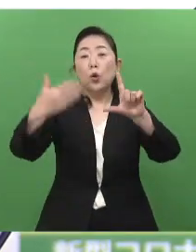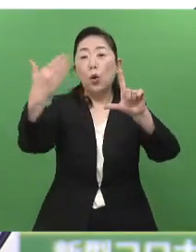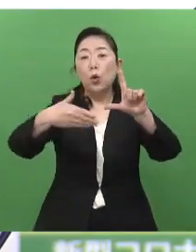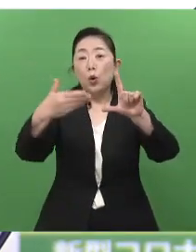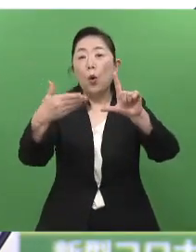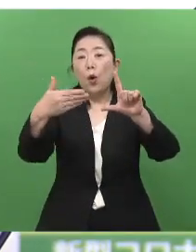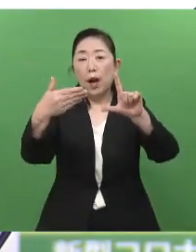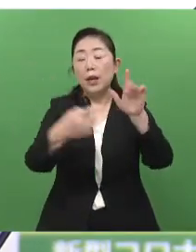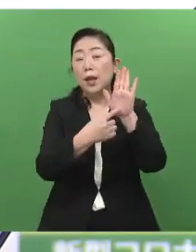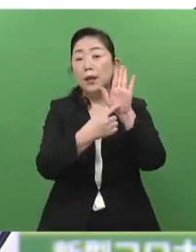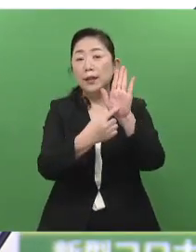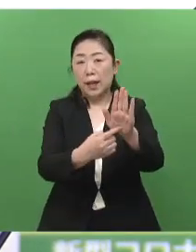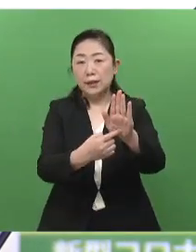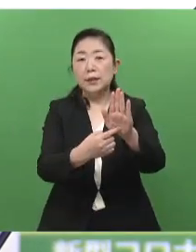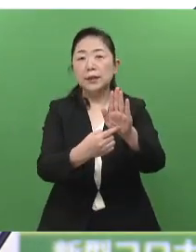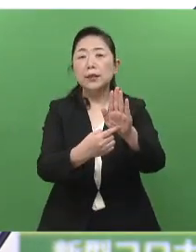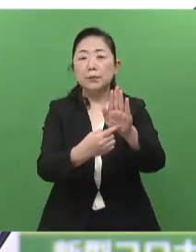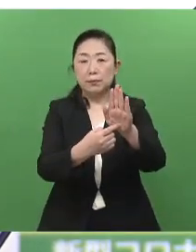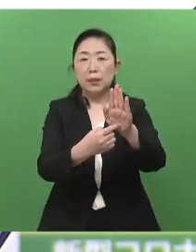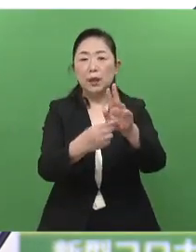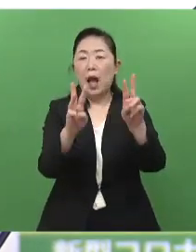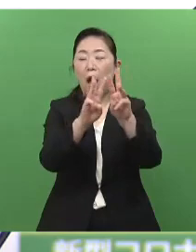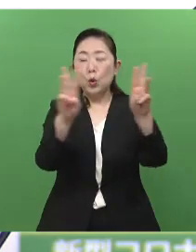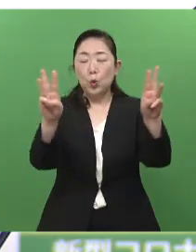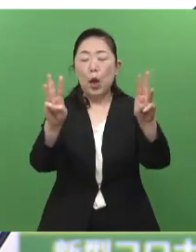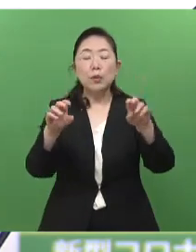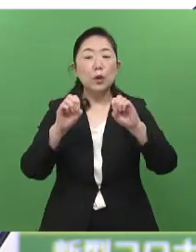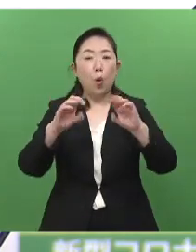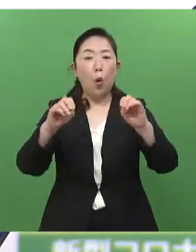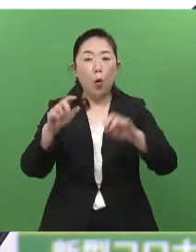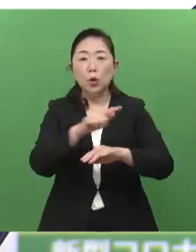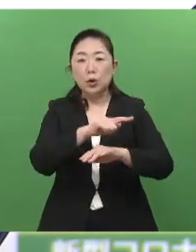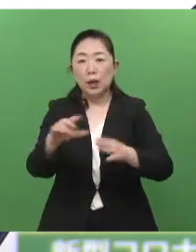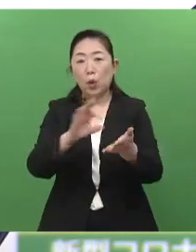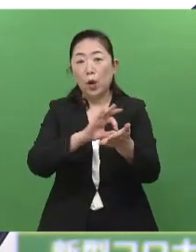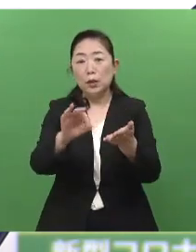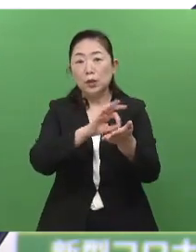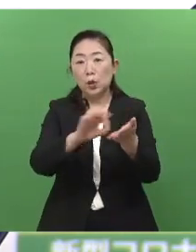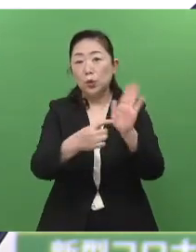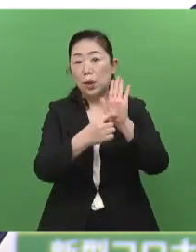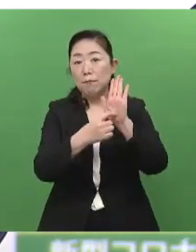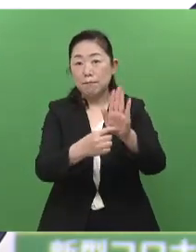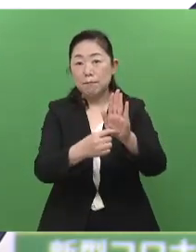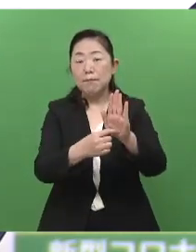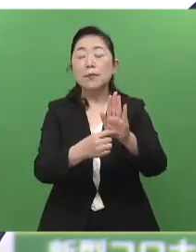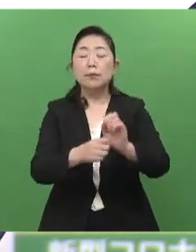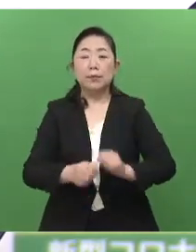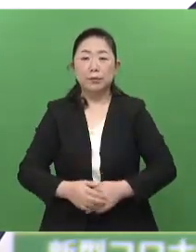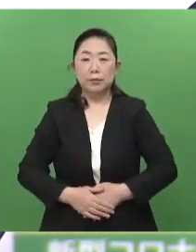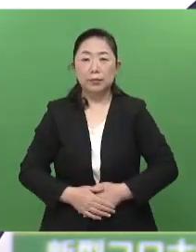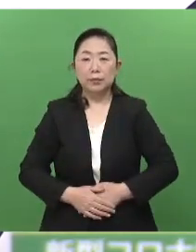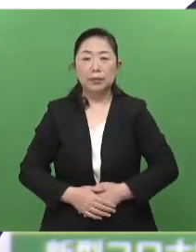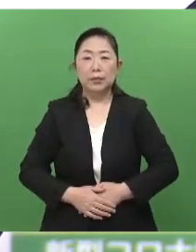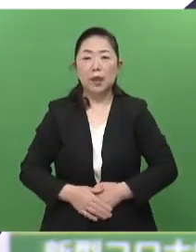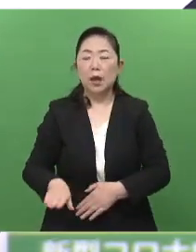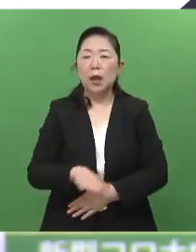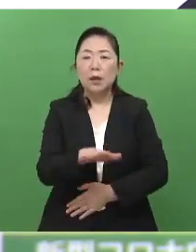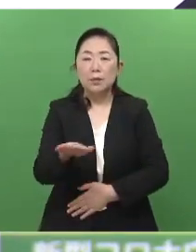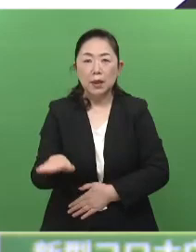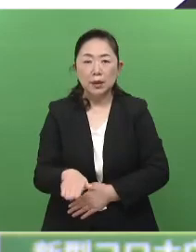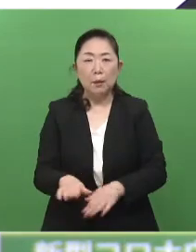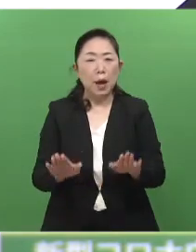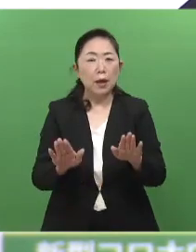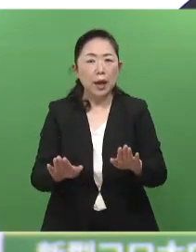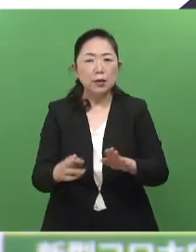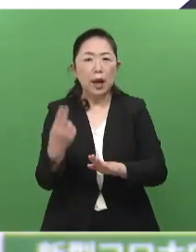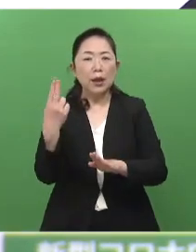またウェブ広告やテレビ CM などで発信をしてまいります。さて、改めて申し上げます。現在